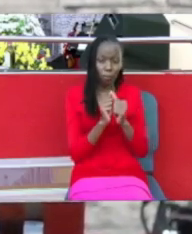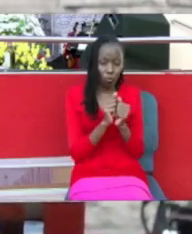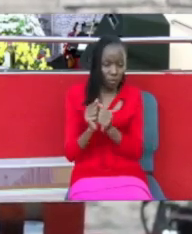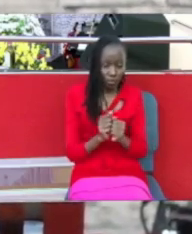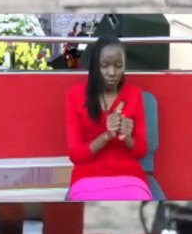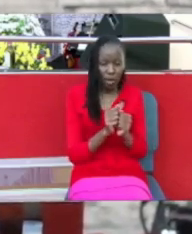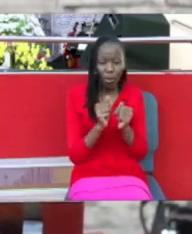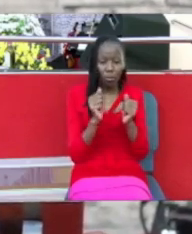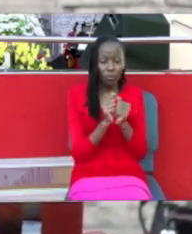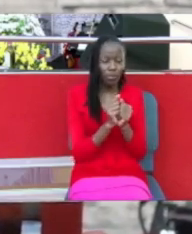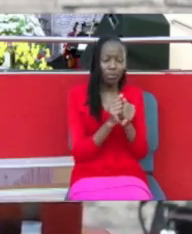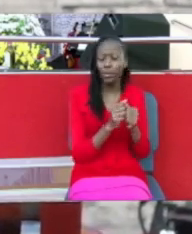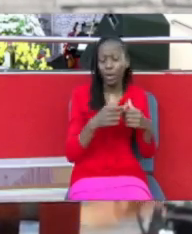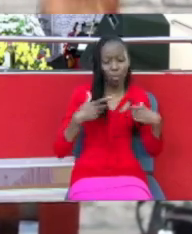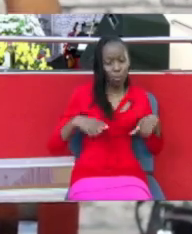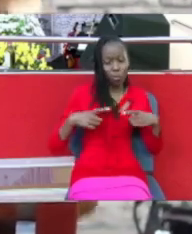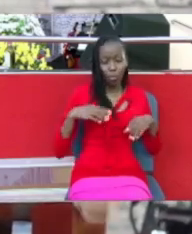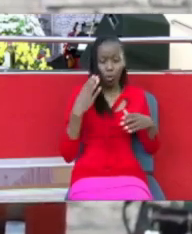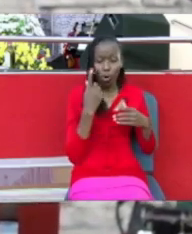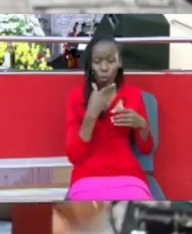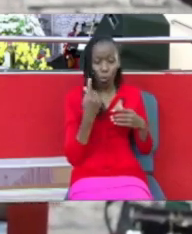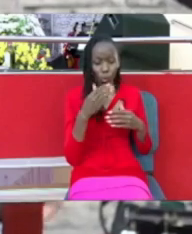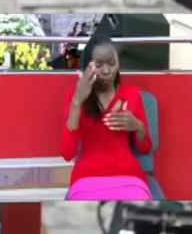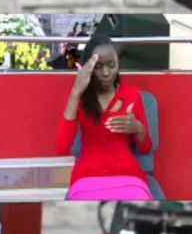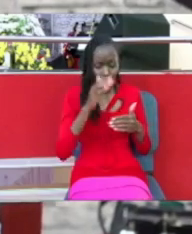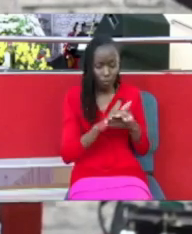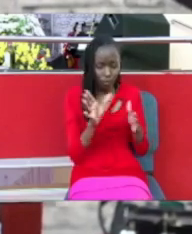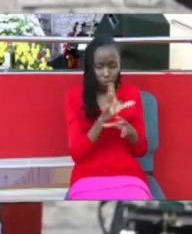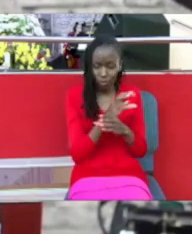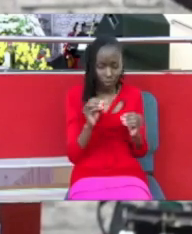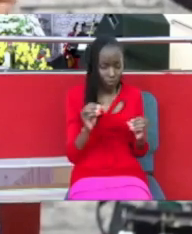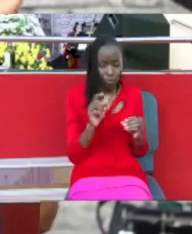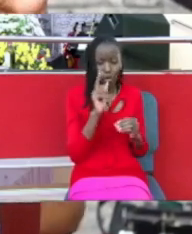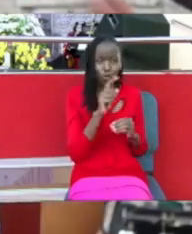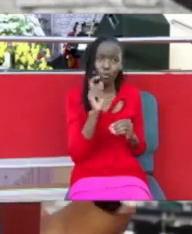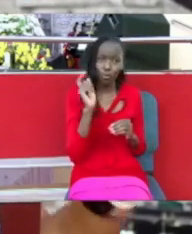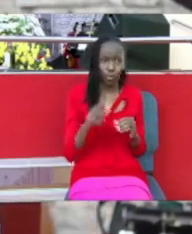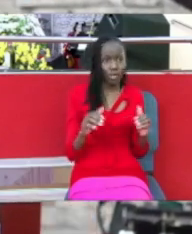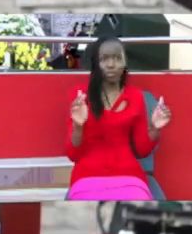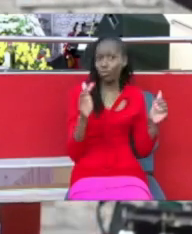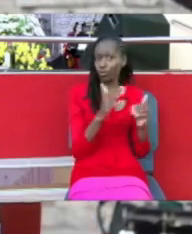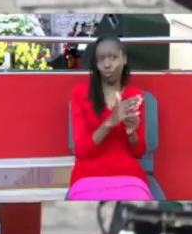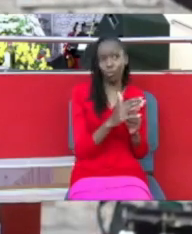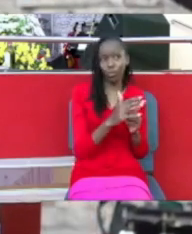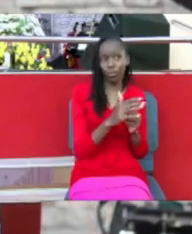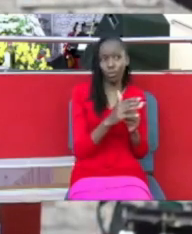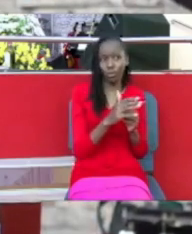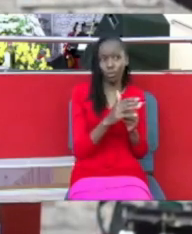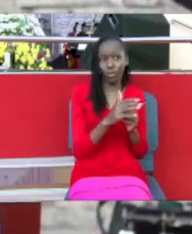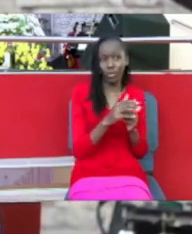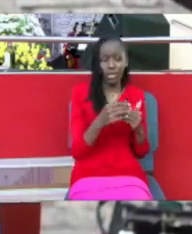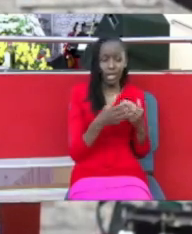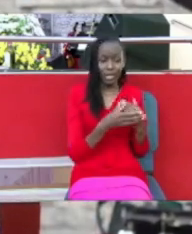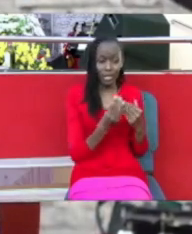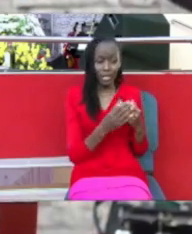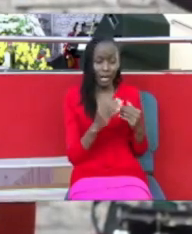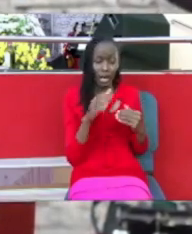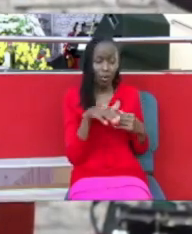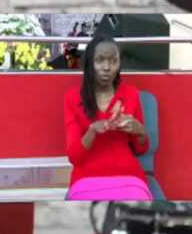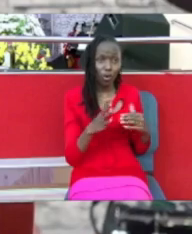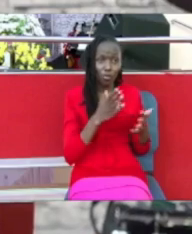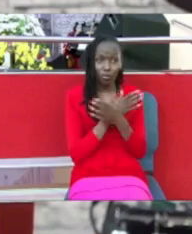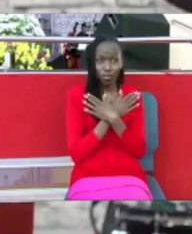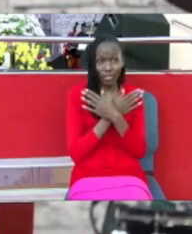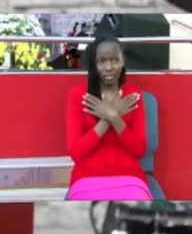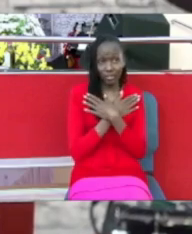wanao mdhihaki Mungu. You will stop it. Utakoma. Mind your company. Ujali watu unaofuata.